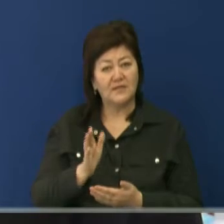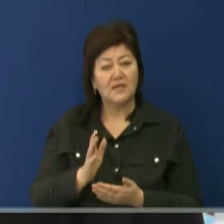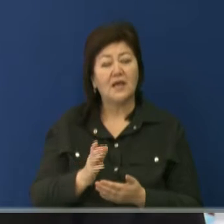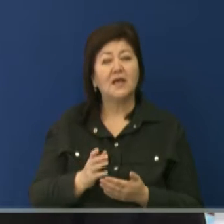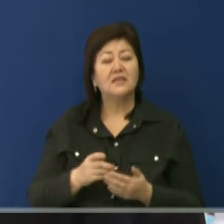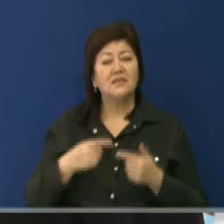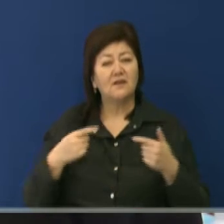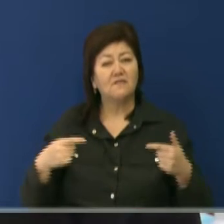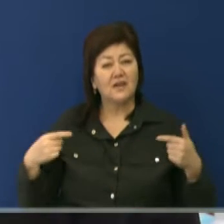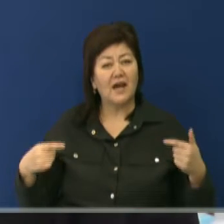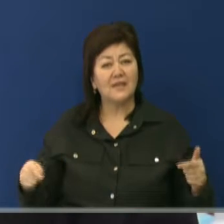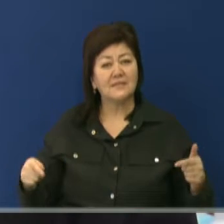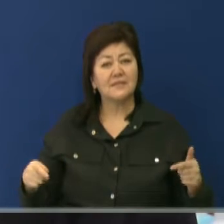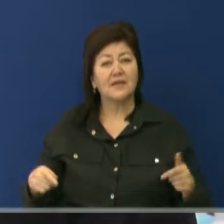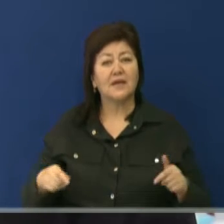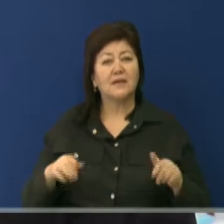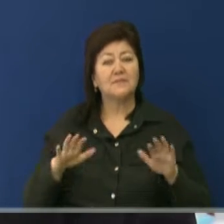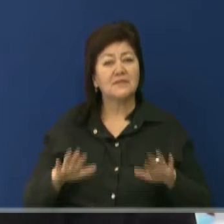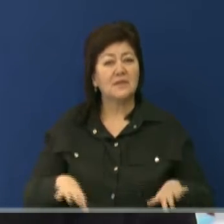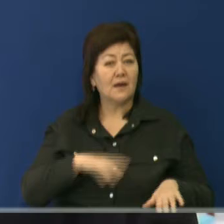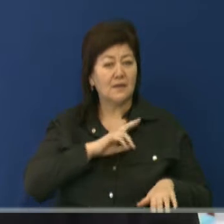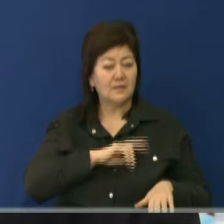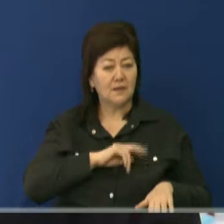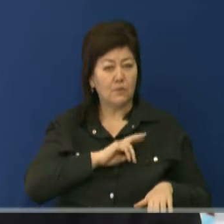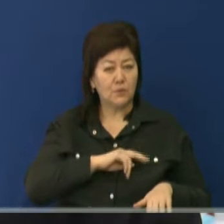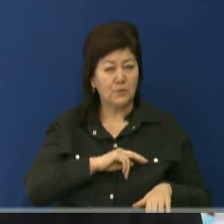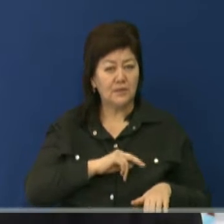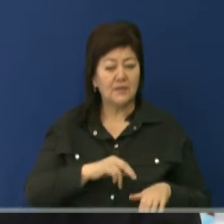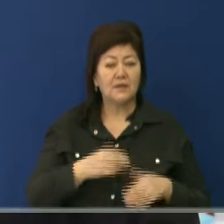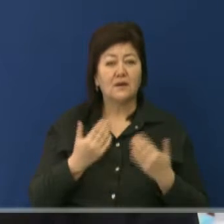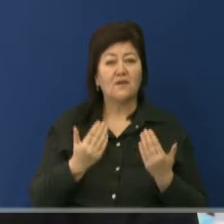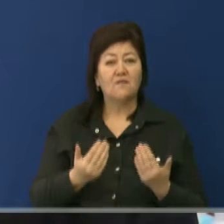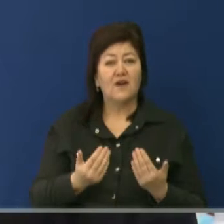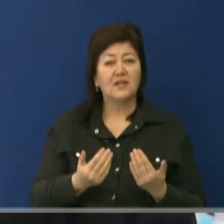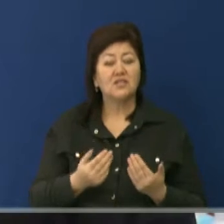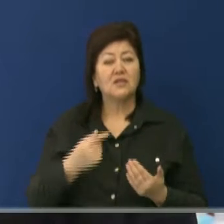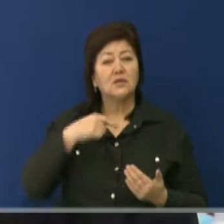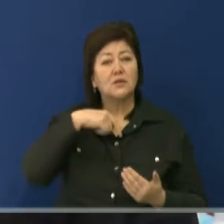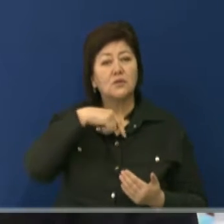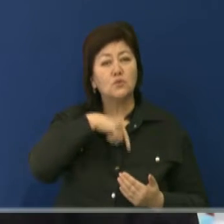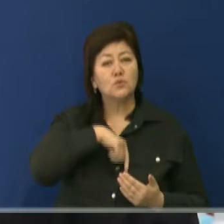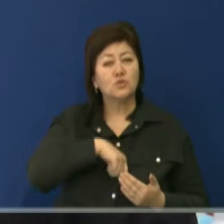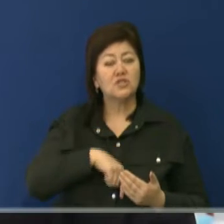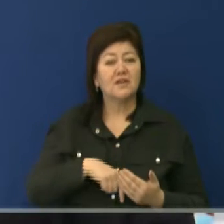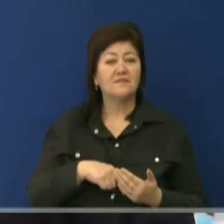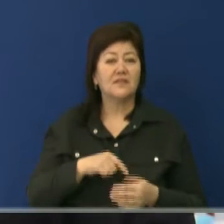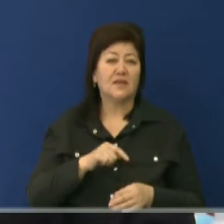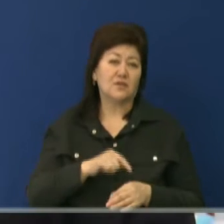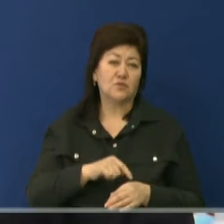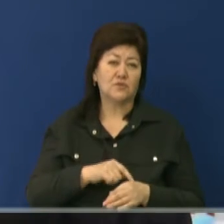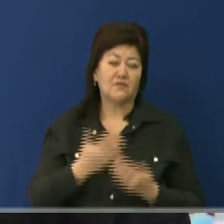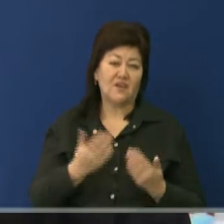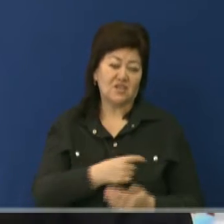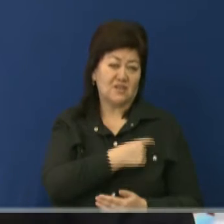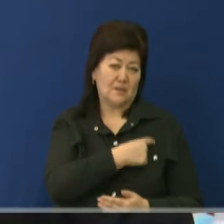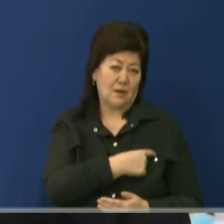басқа салаларында да өздерін көрсете білді. Бұл сіздің жаттықтыру ісіне жан дүниеңізді арнағаныңызды білдіреді. Бапкерлік еңбек